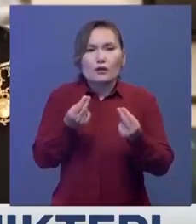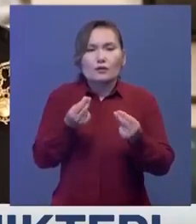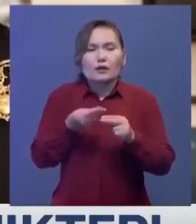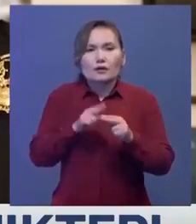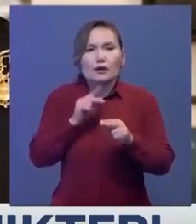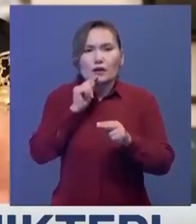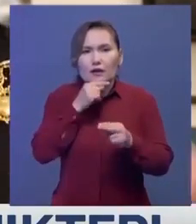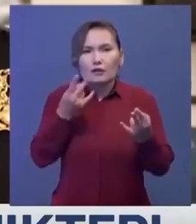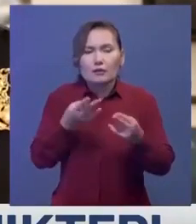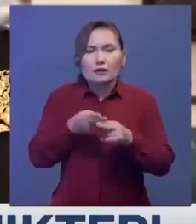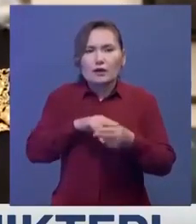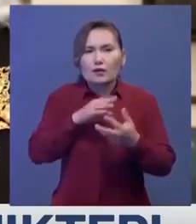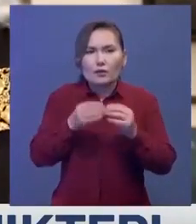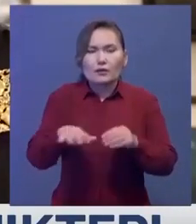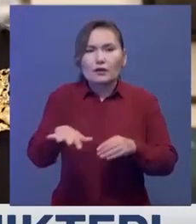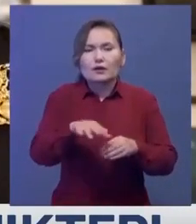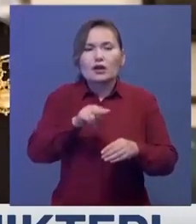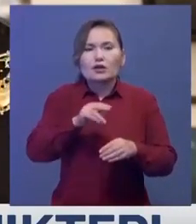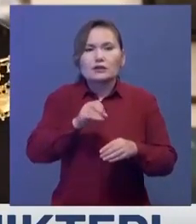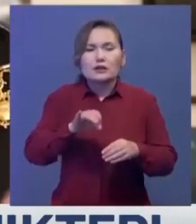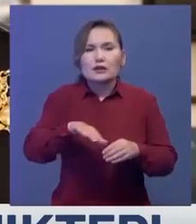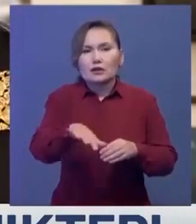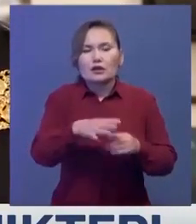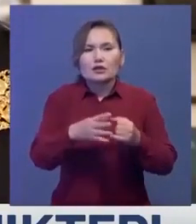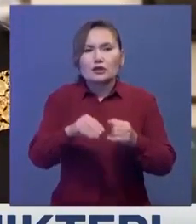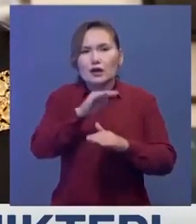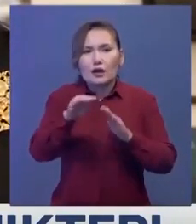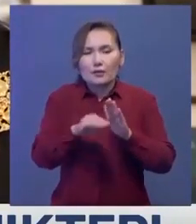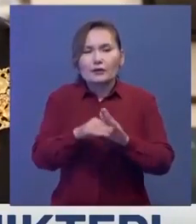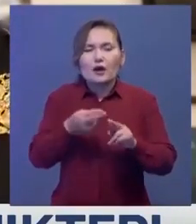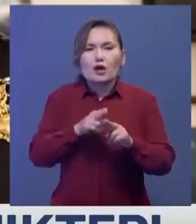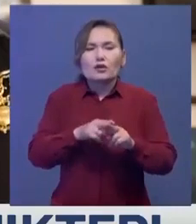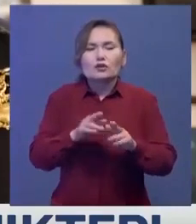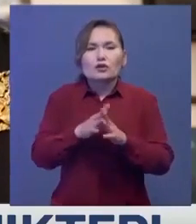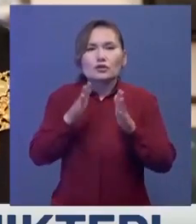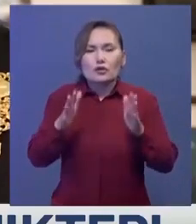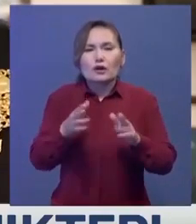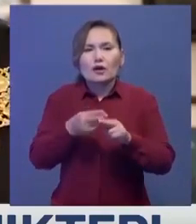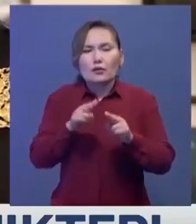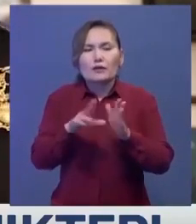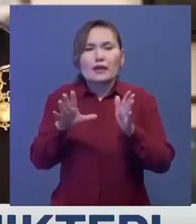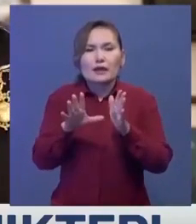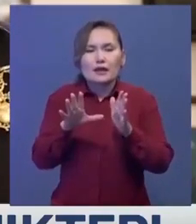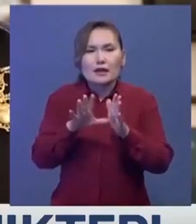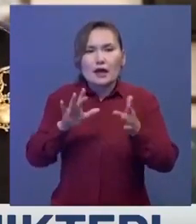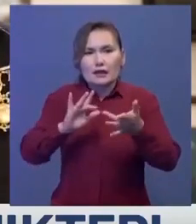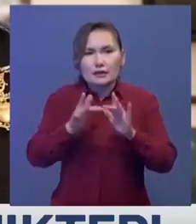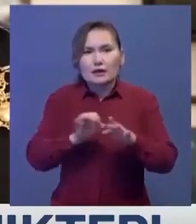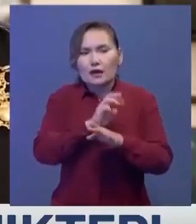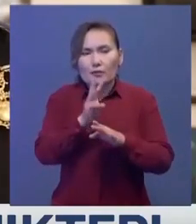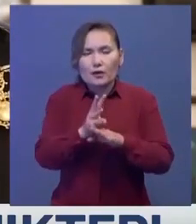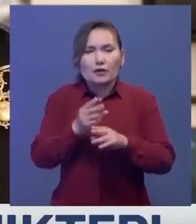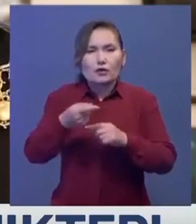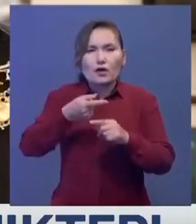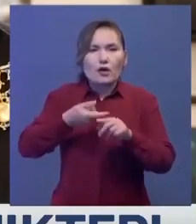керек. Мысалы, қазір Кенсингтон және Челси округінде жердің астына жоғары жылдамдықты интернет сымдары тартылып жатыр. Бұл бизнес үшін